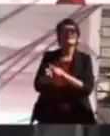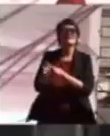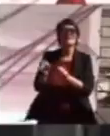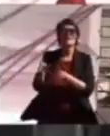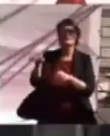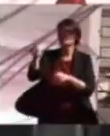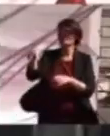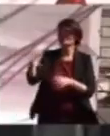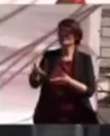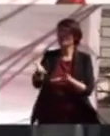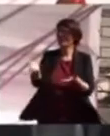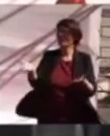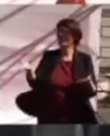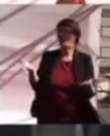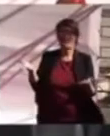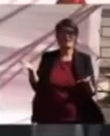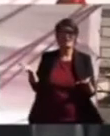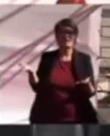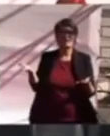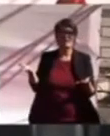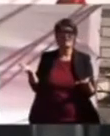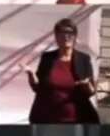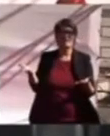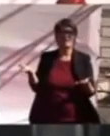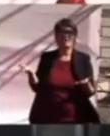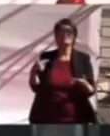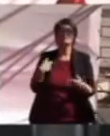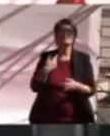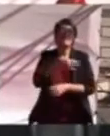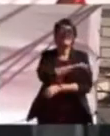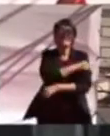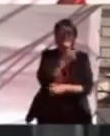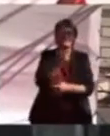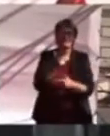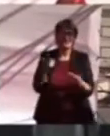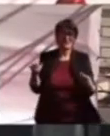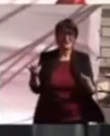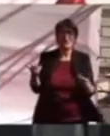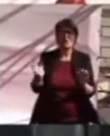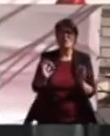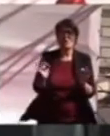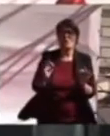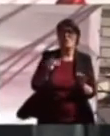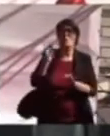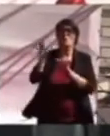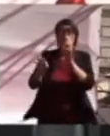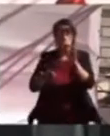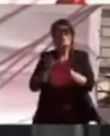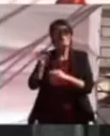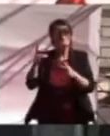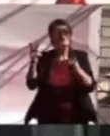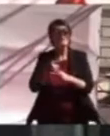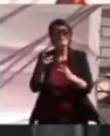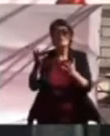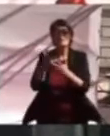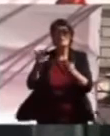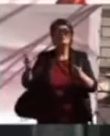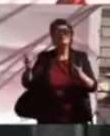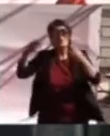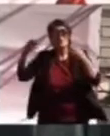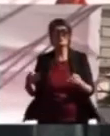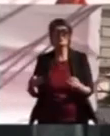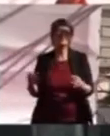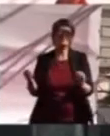non abbiamo ancora pure che sono diciamo risolutive abbiamo diciamo delle cure che sono